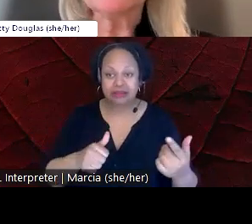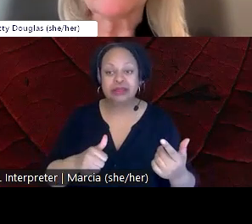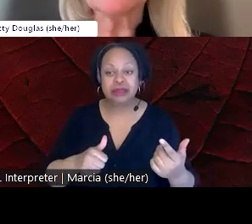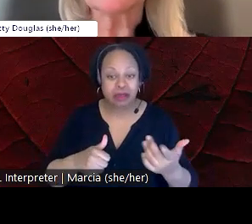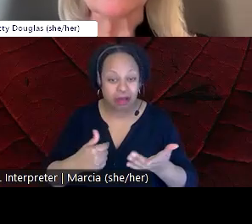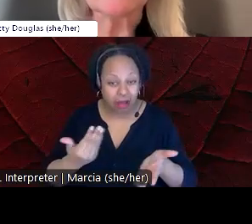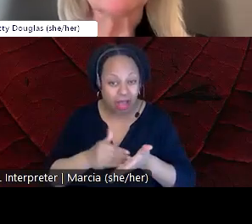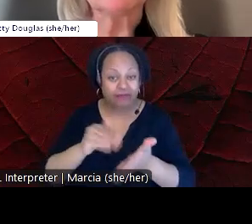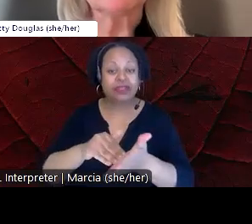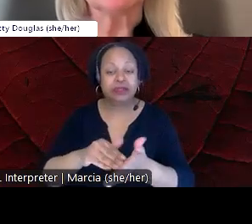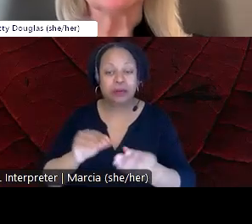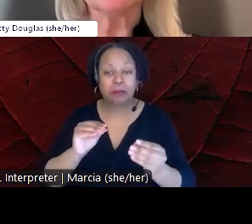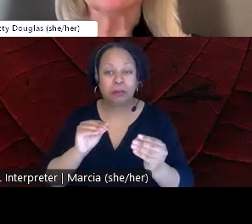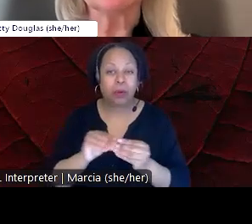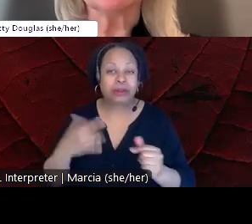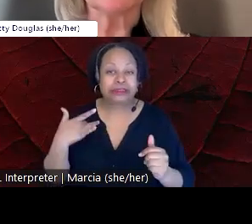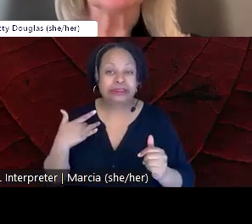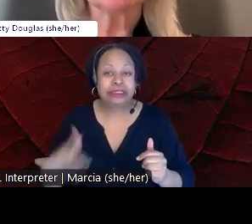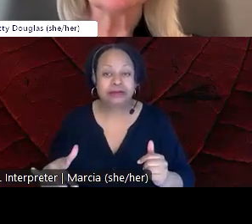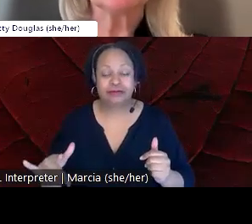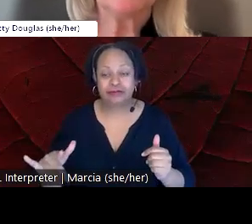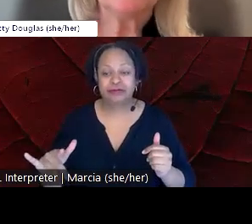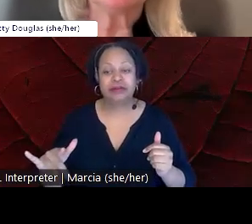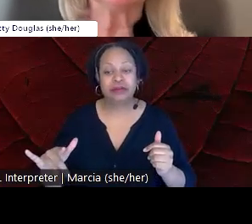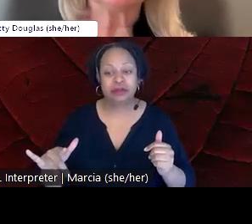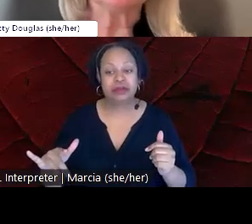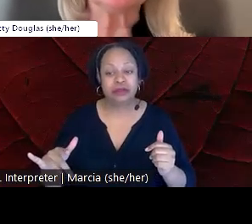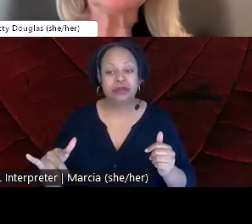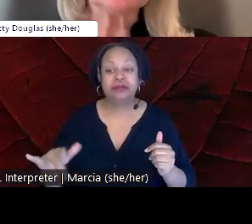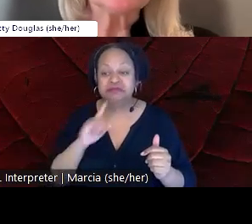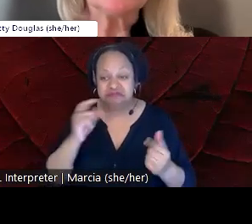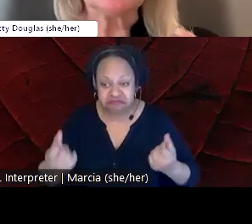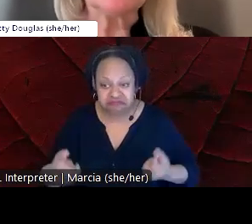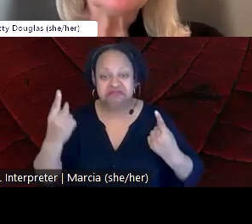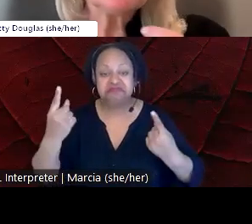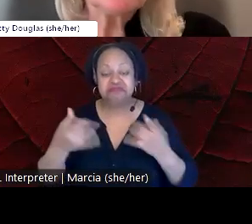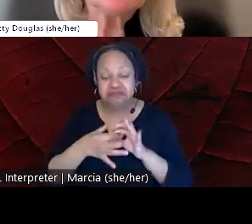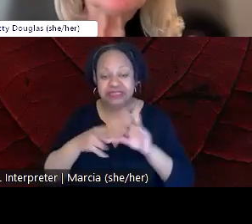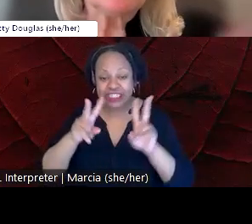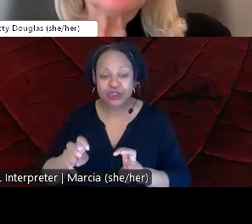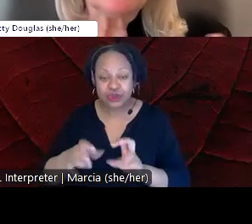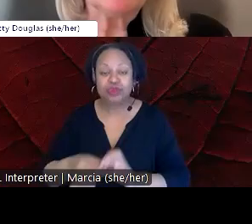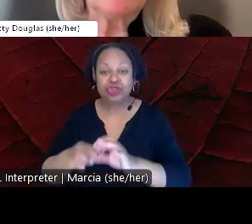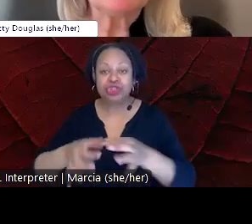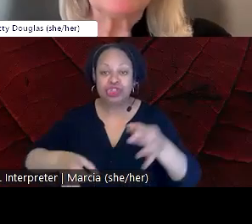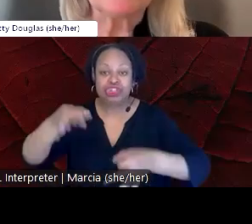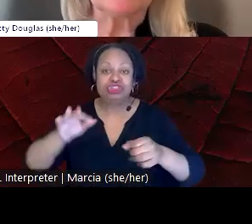sont beaucoup plus sensibles. Elles sont très, très sensibles aux questions de justice et vraiment à l'affût.